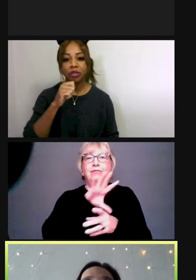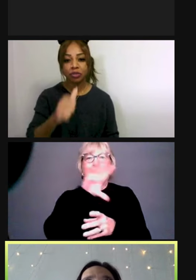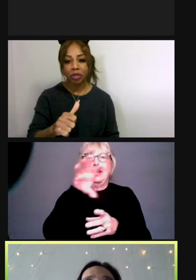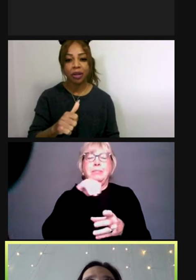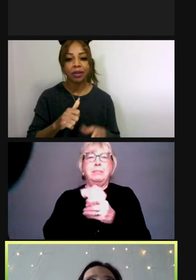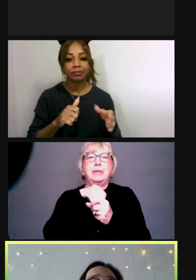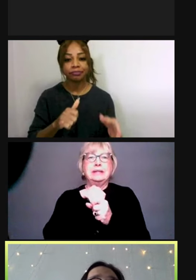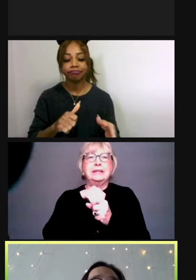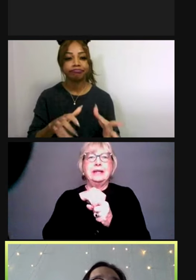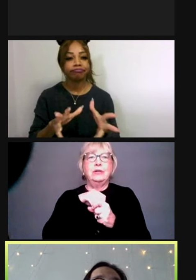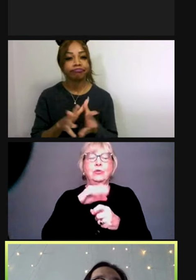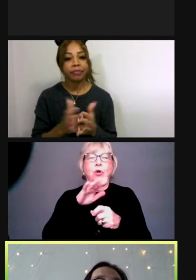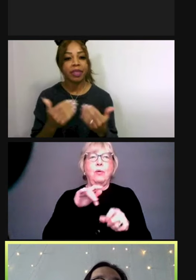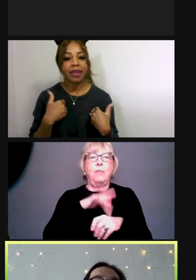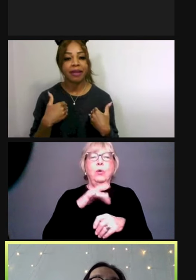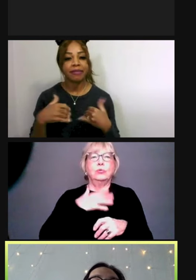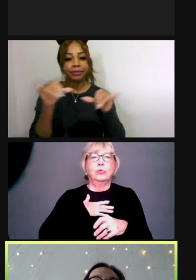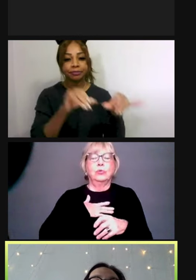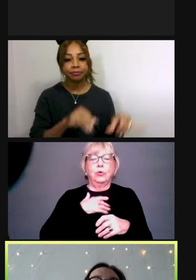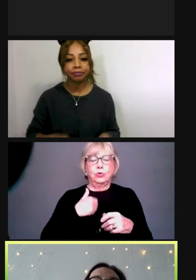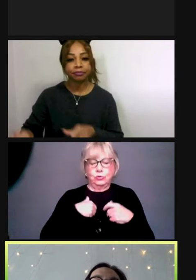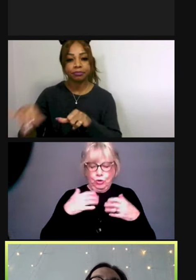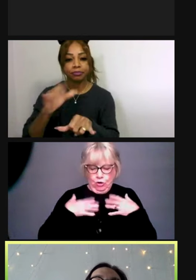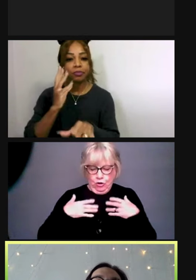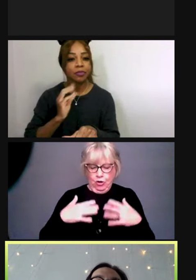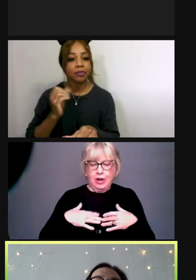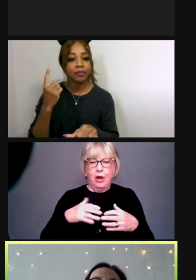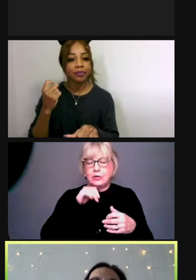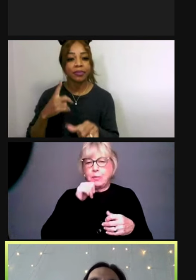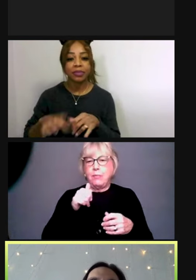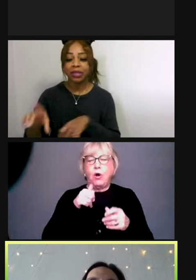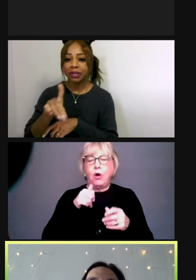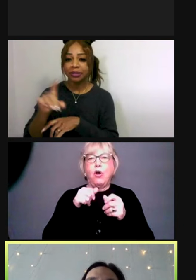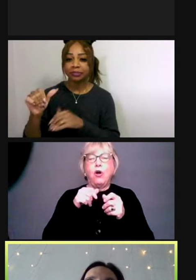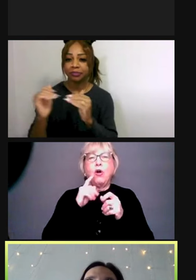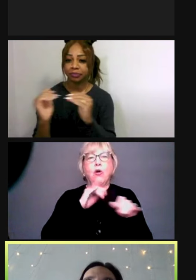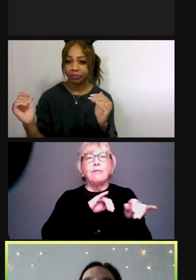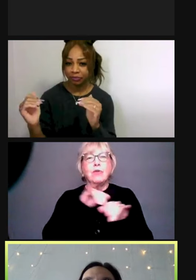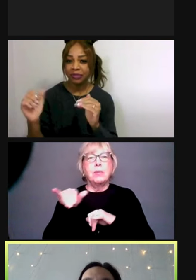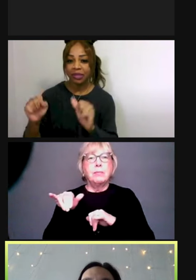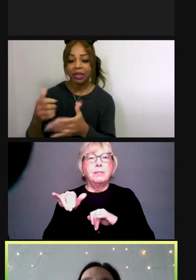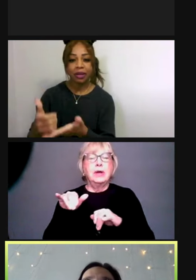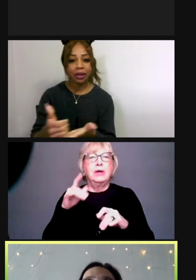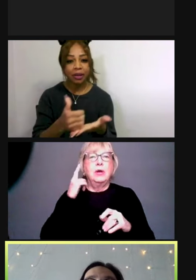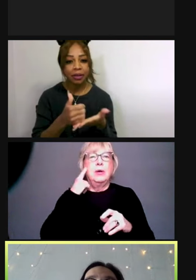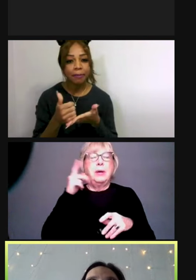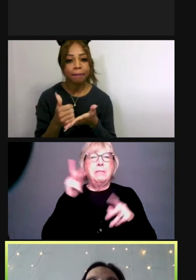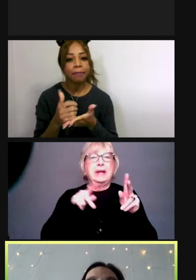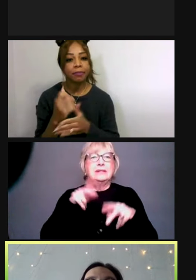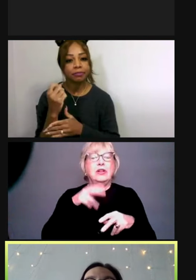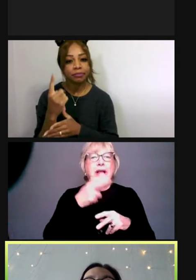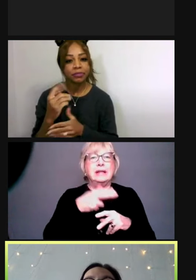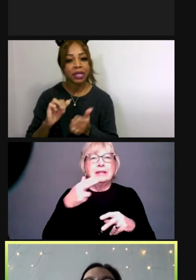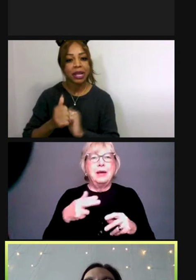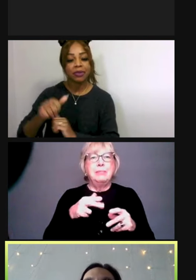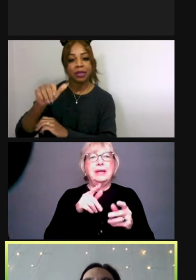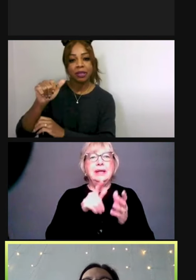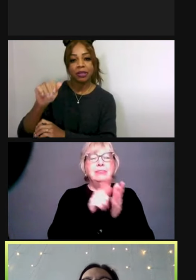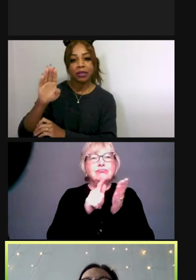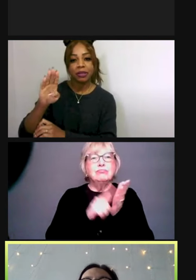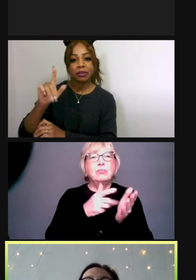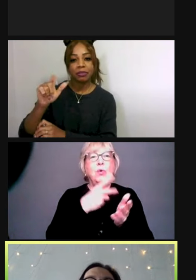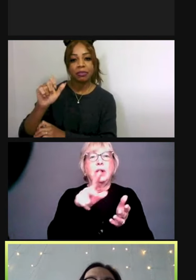à nous dont nos corps ne sont pas conformes. La justice pour les personnes handicapées, nous aide à comprendre